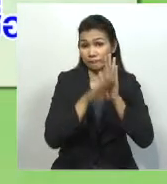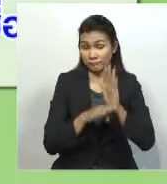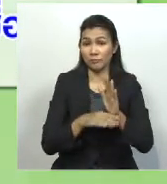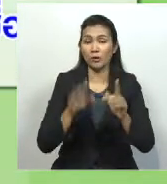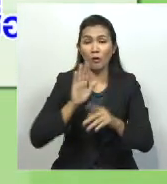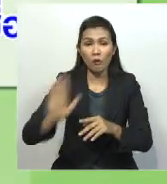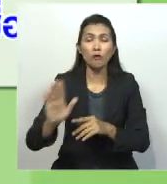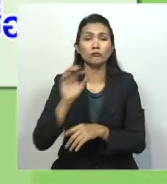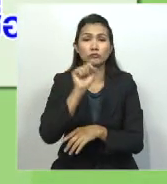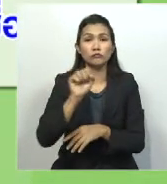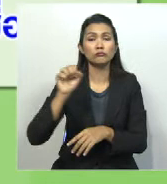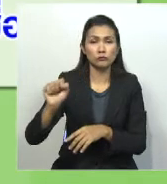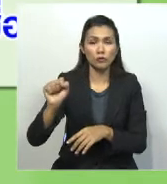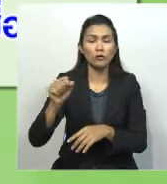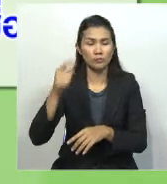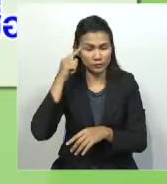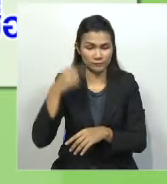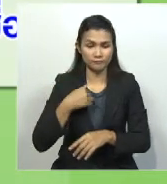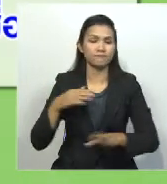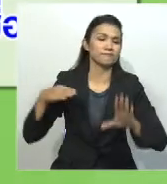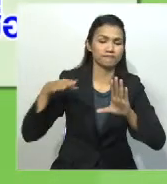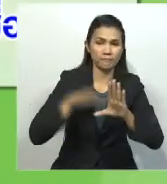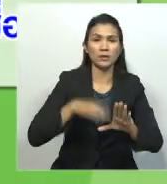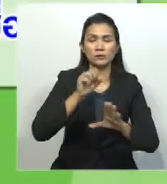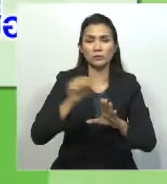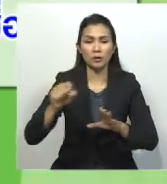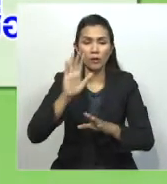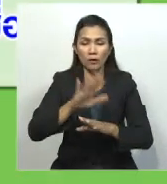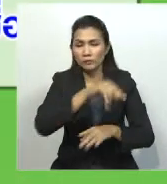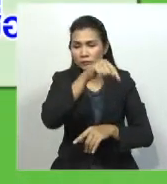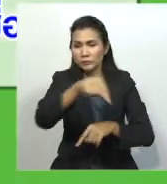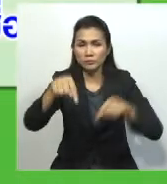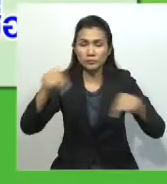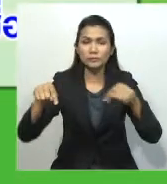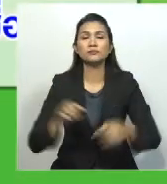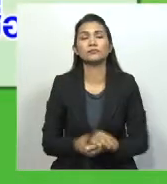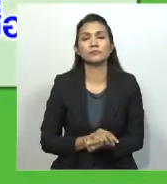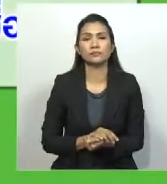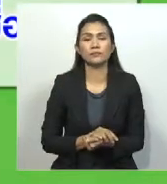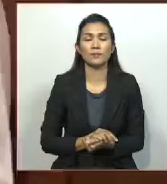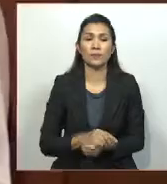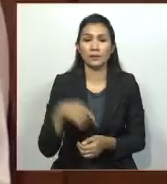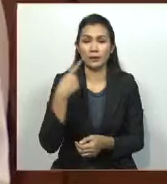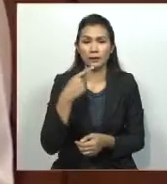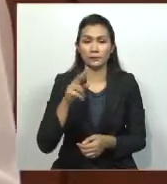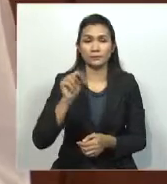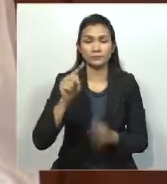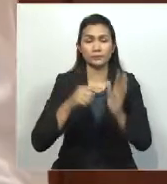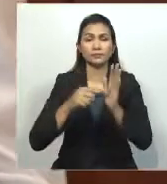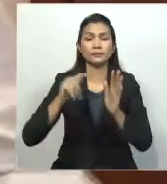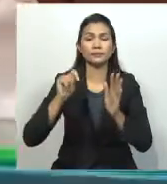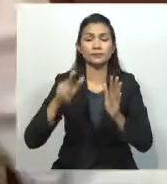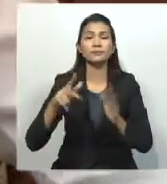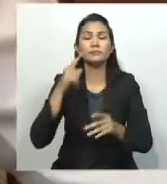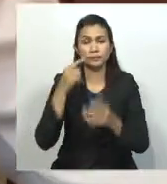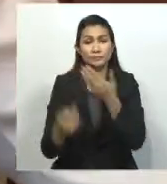ทางมาลงทะเบียนการเป็นว่าที่ผู้สมัครส.ส.ในพื้นที่ต่างๆนะครับ ค่ะนายณัฐเล่าศรีสาวกุลรองเลขาธิ